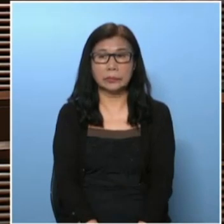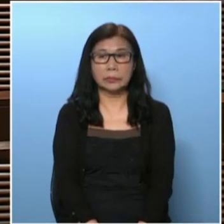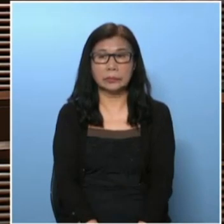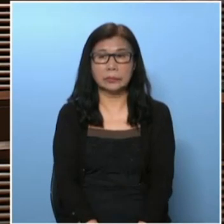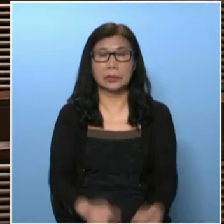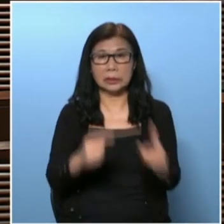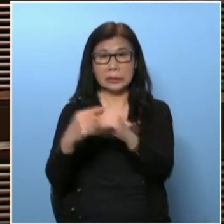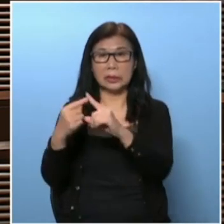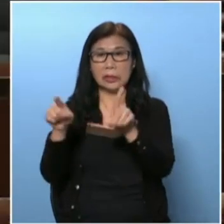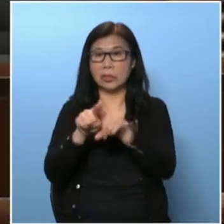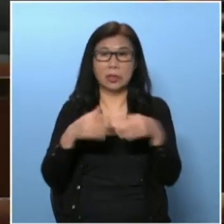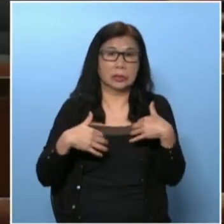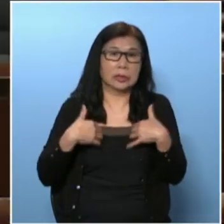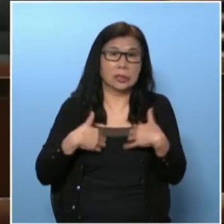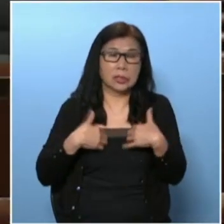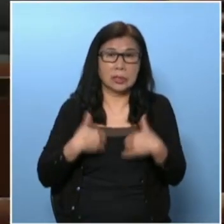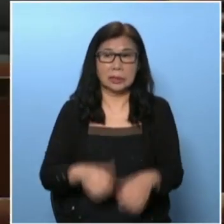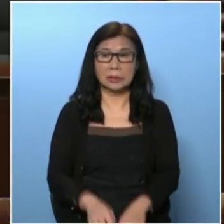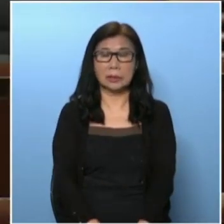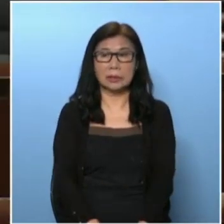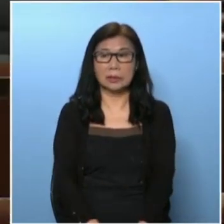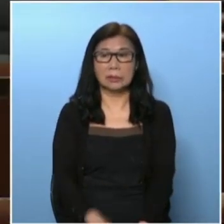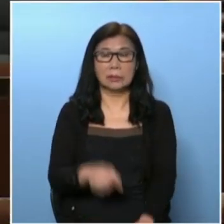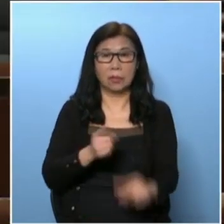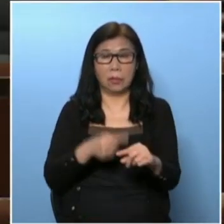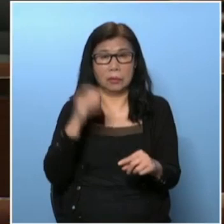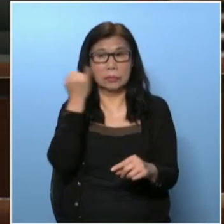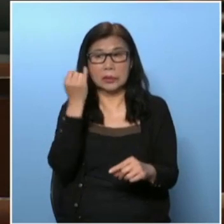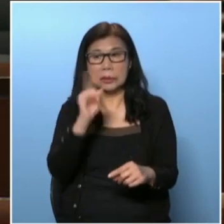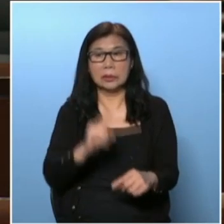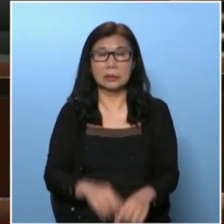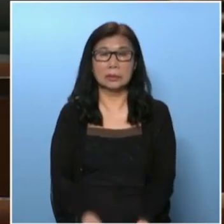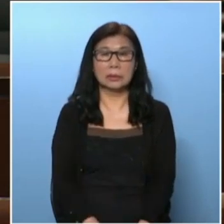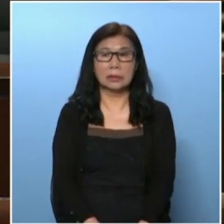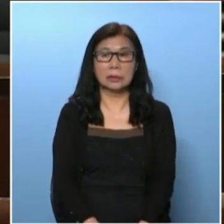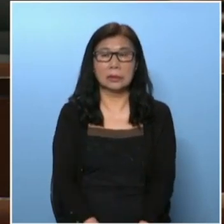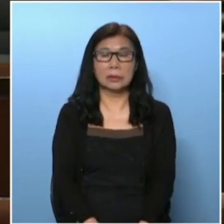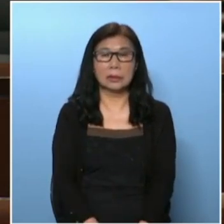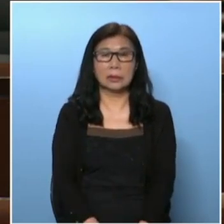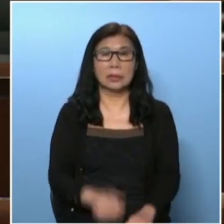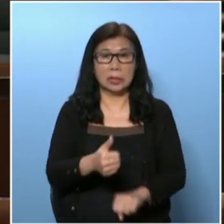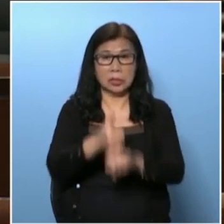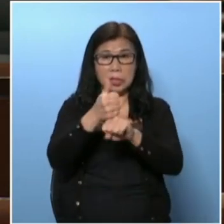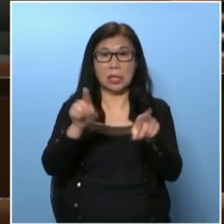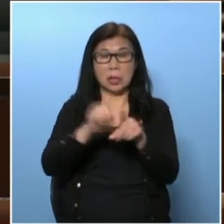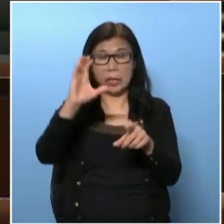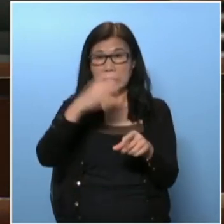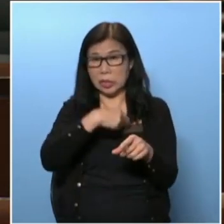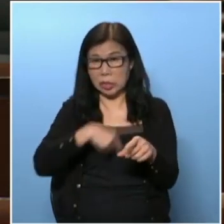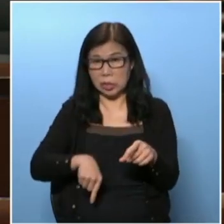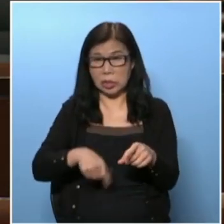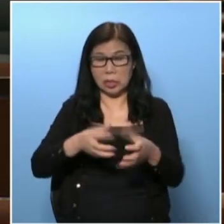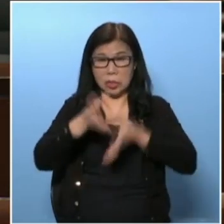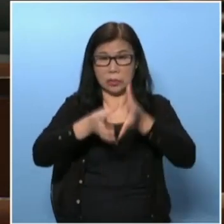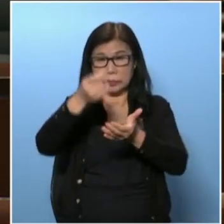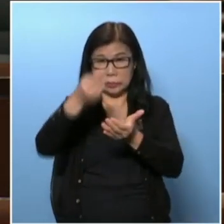大家都緊張啊？ 唔係吧？ 我唔知啊，可能佢。我是支持陳志全議員根據呢